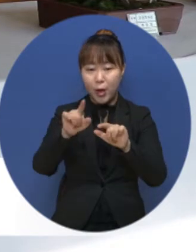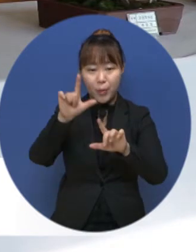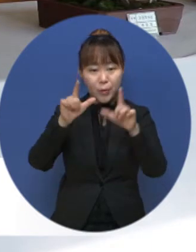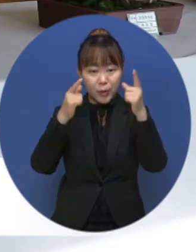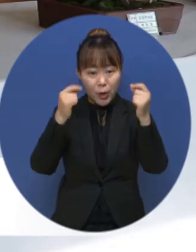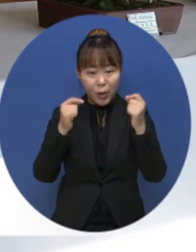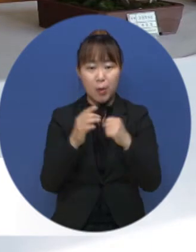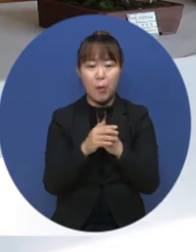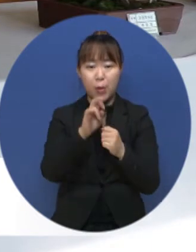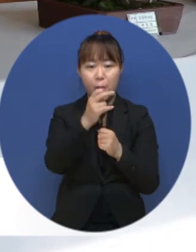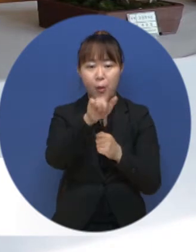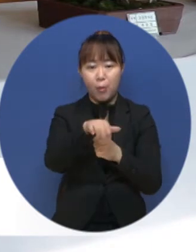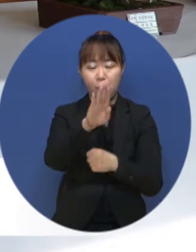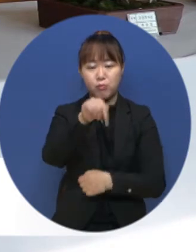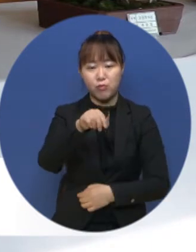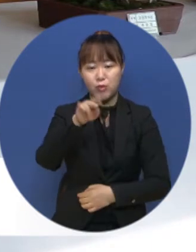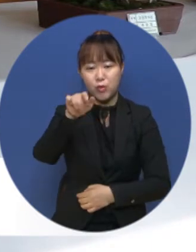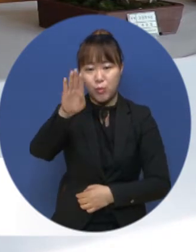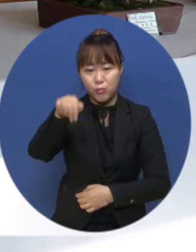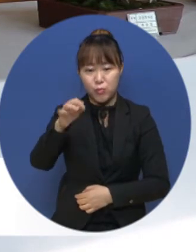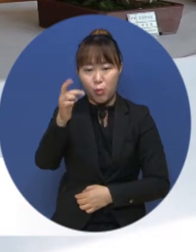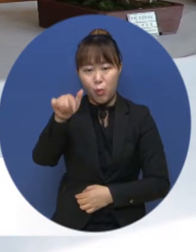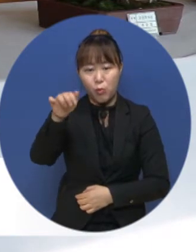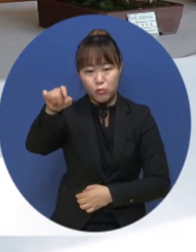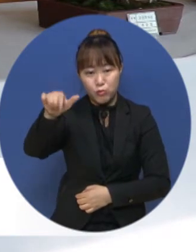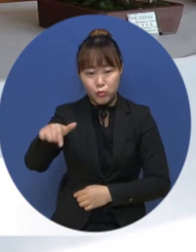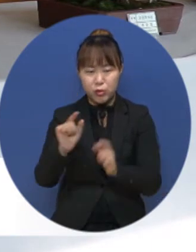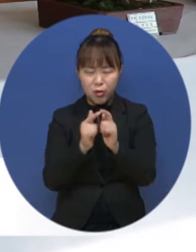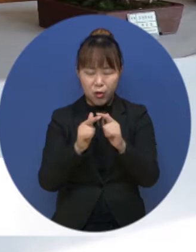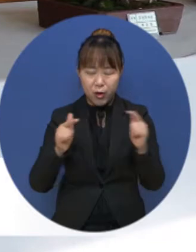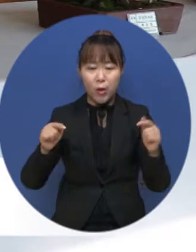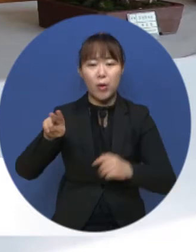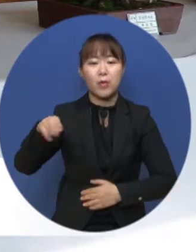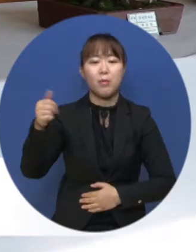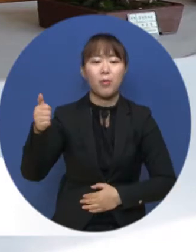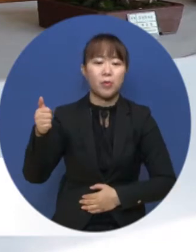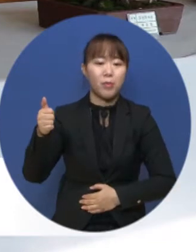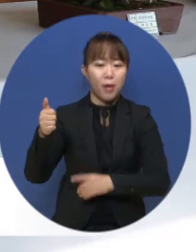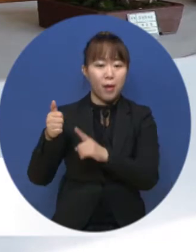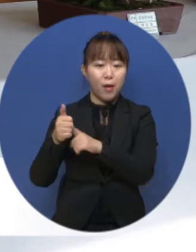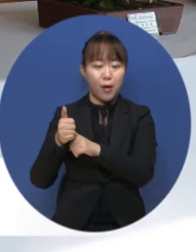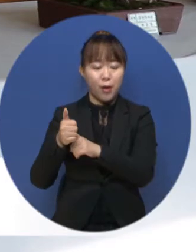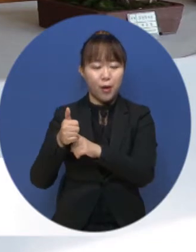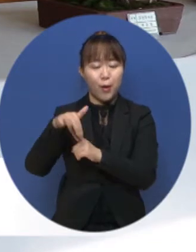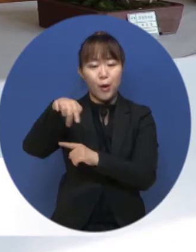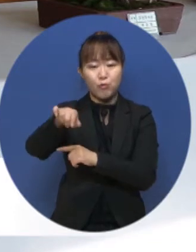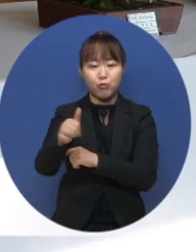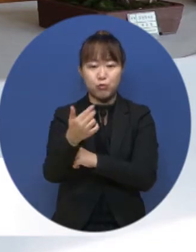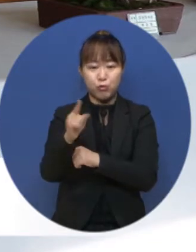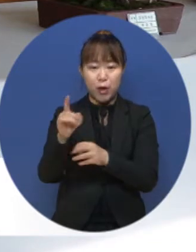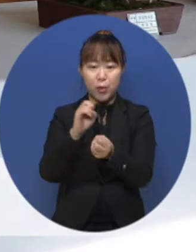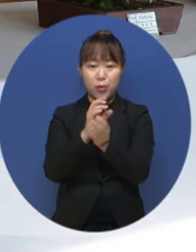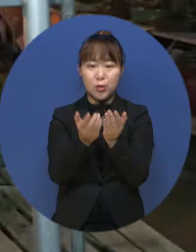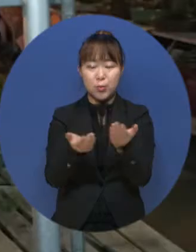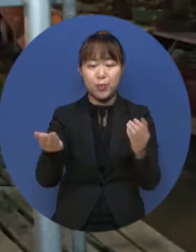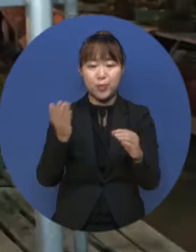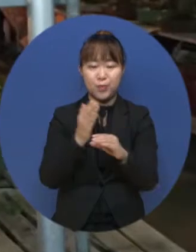분재로서 목부작, 석부작, 옥궁 등 다양한 250여 점의 국화 분재를 전시하고